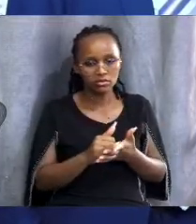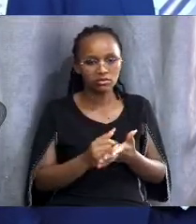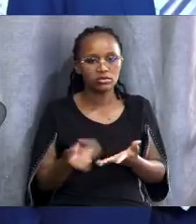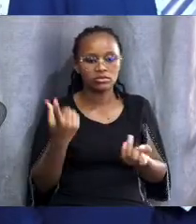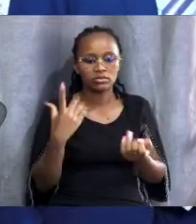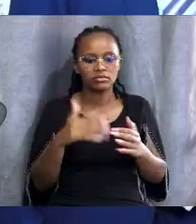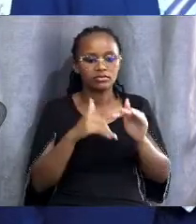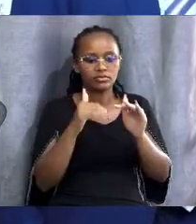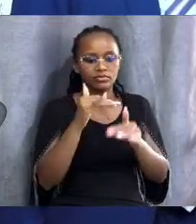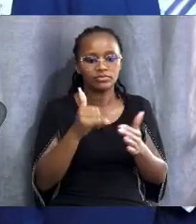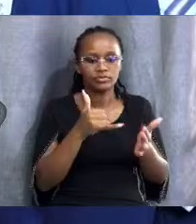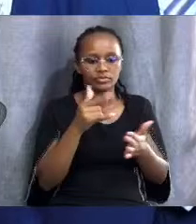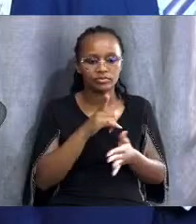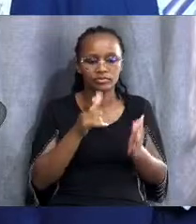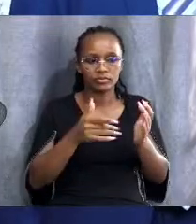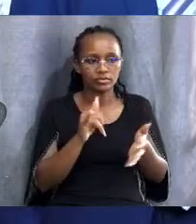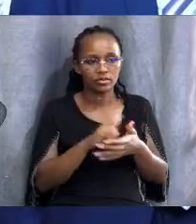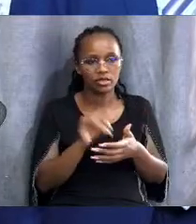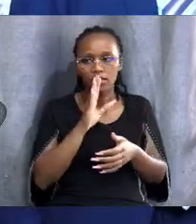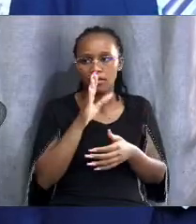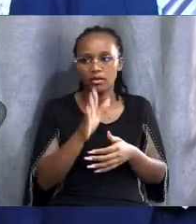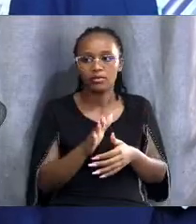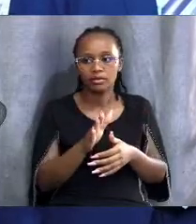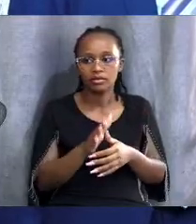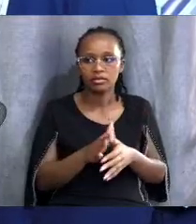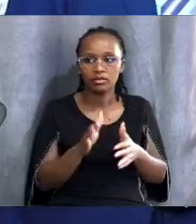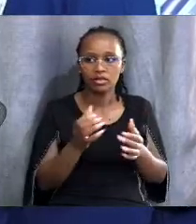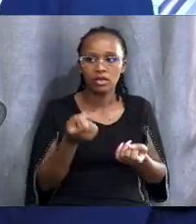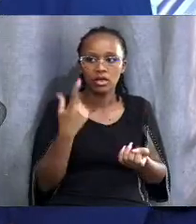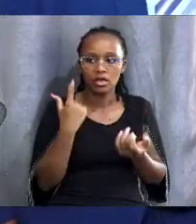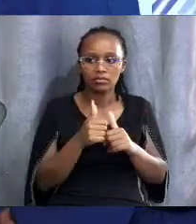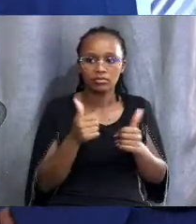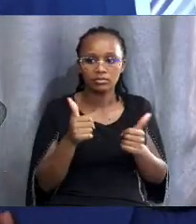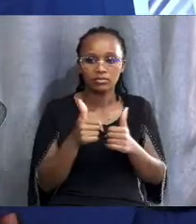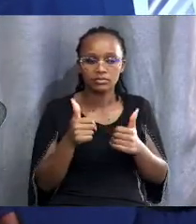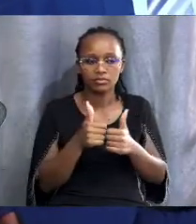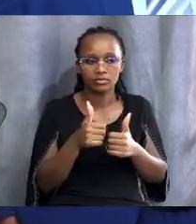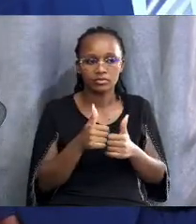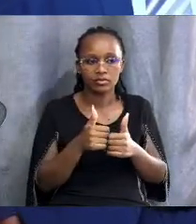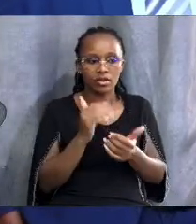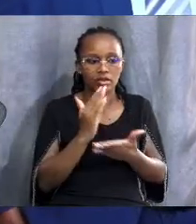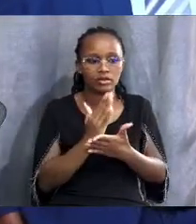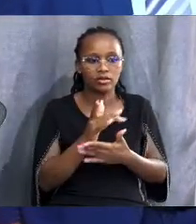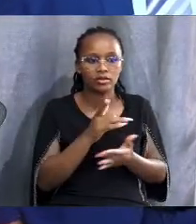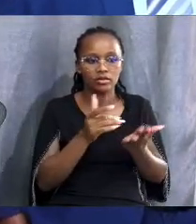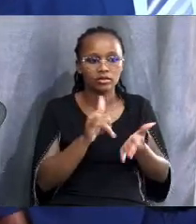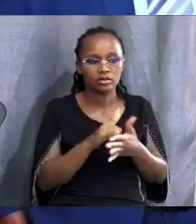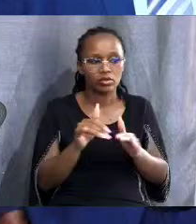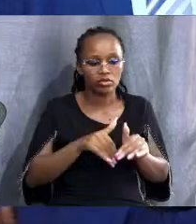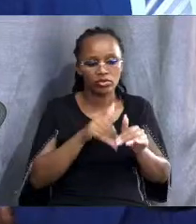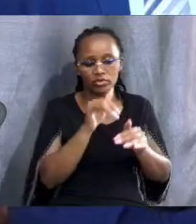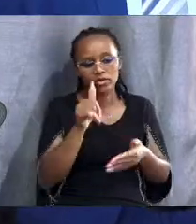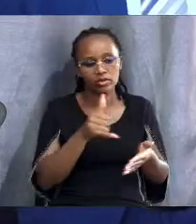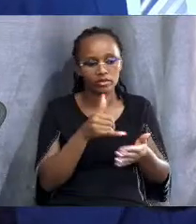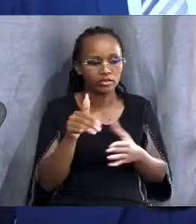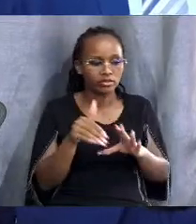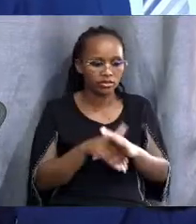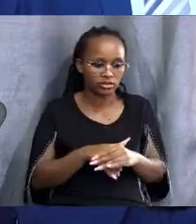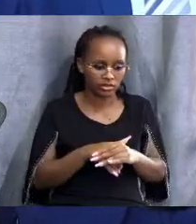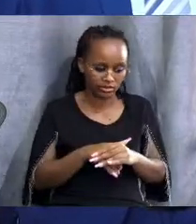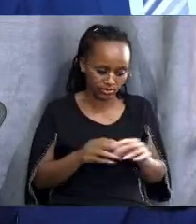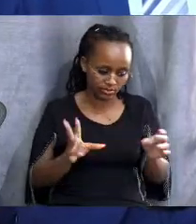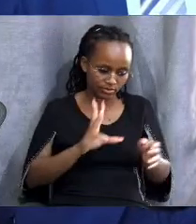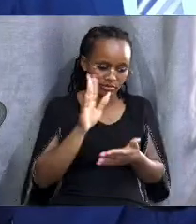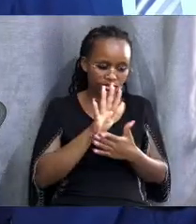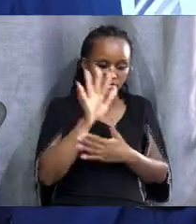tulitii tuwe tumelishika, na kwa hakika tutatii kadri ya mapenzi